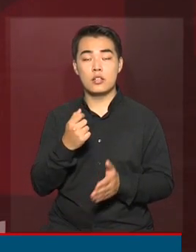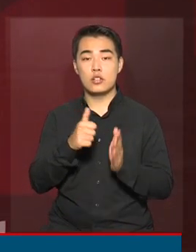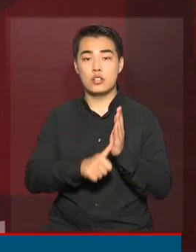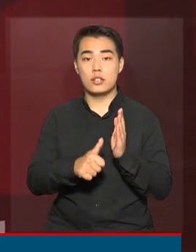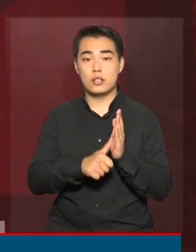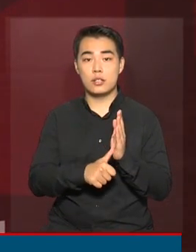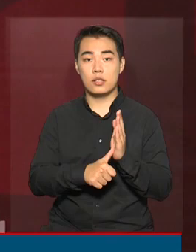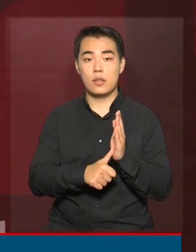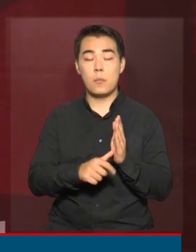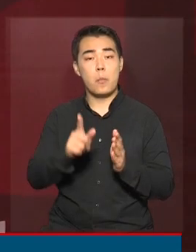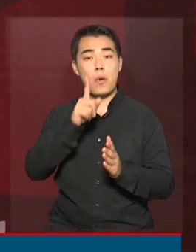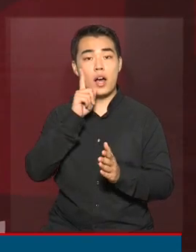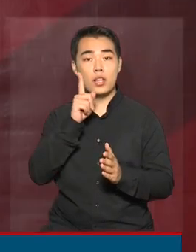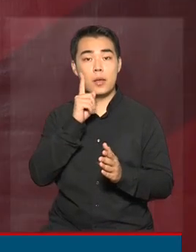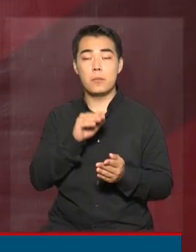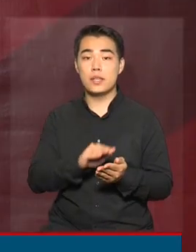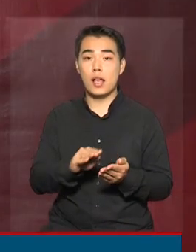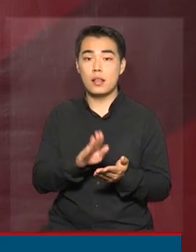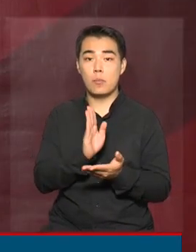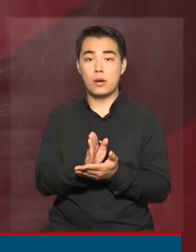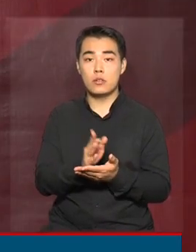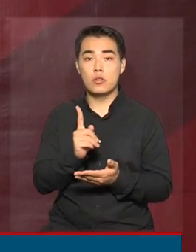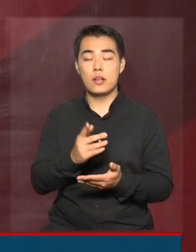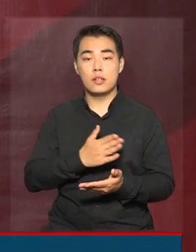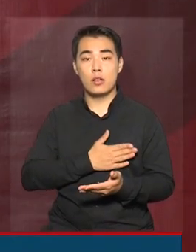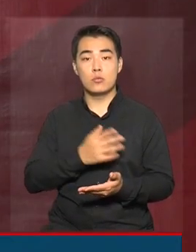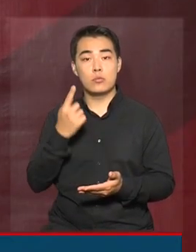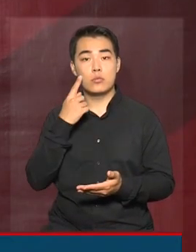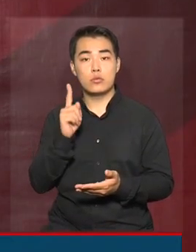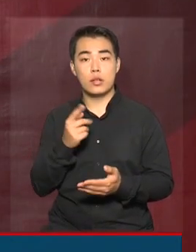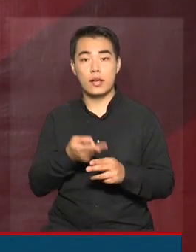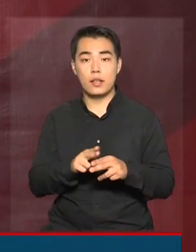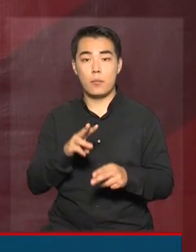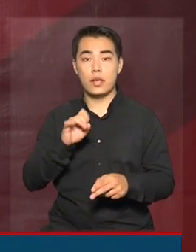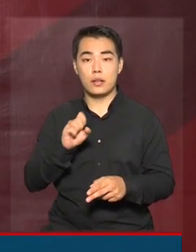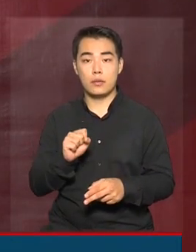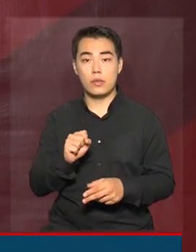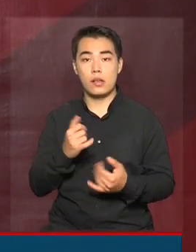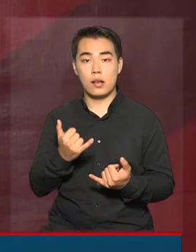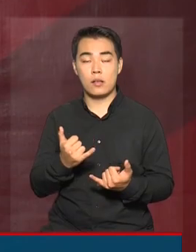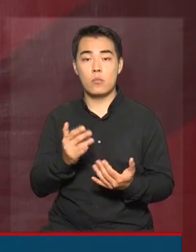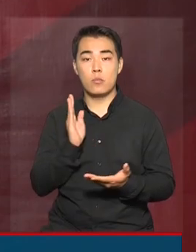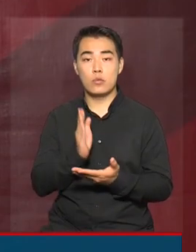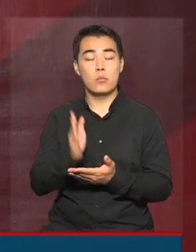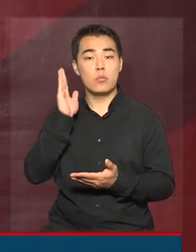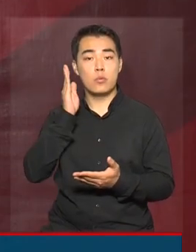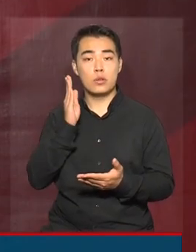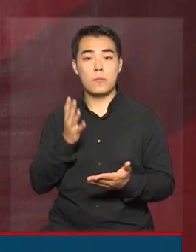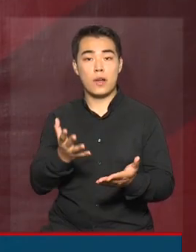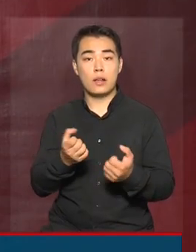160 молодых писателей. Мы думаем, что данные меры будут дальнейшим